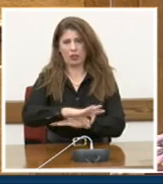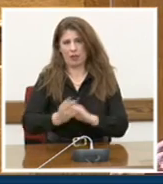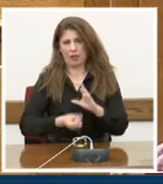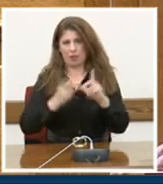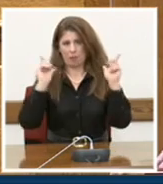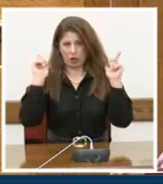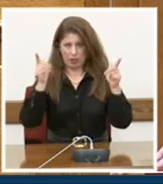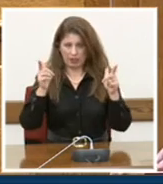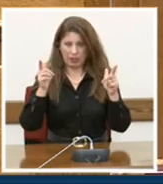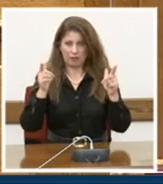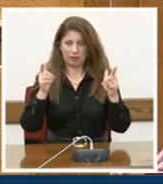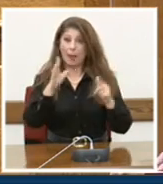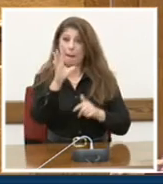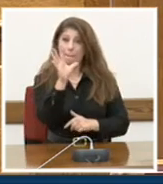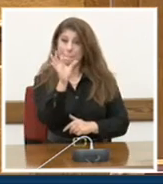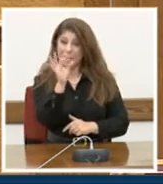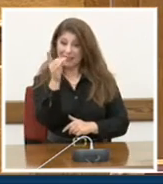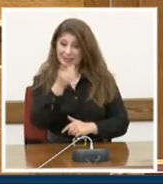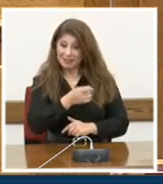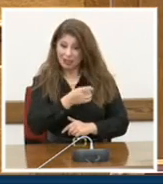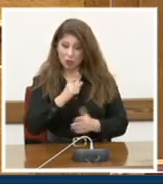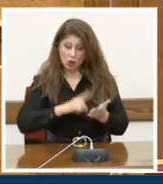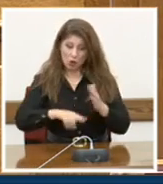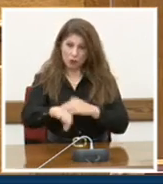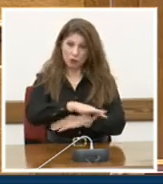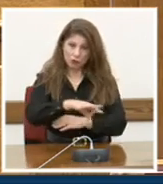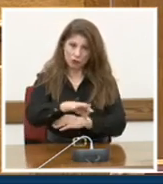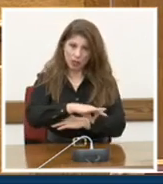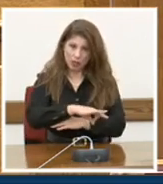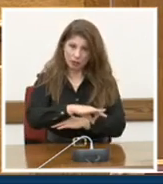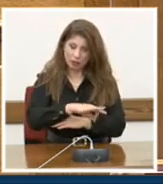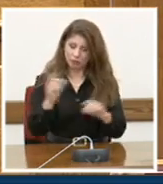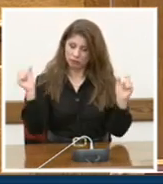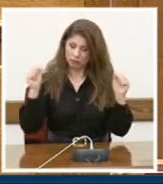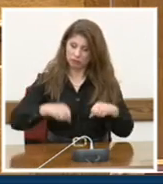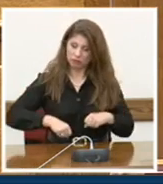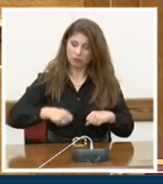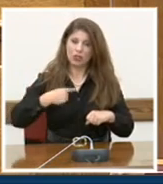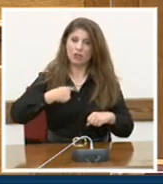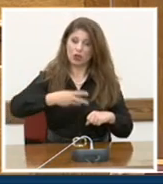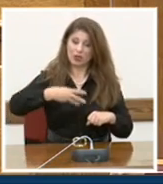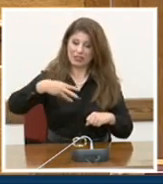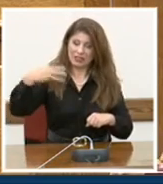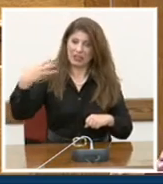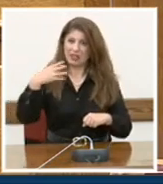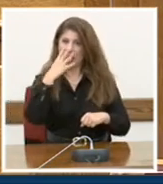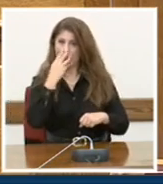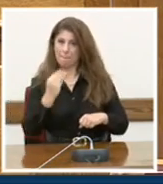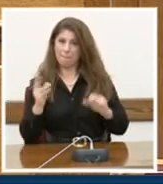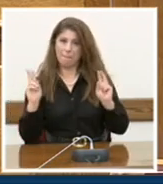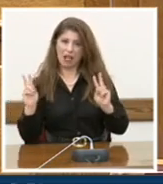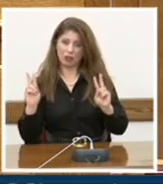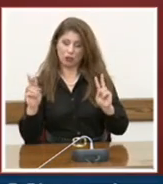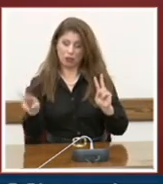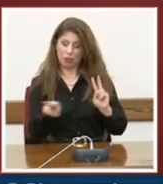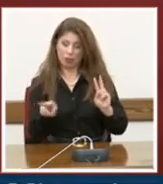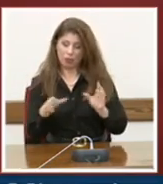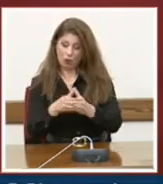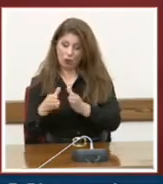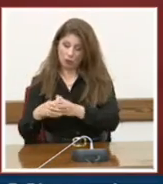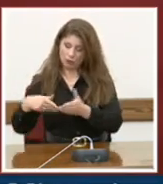τα μισά από τα οποία έχουν περάσει με τη συνένεση και του ΣΥΡΙΖΑ και του ΠΑΣΟΚ, για να μην ξεχνιόμαστε.